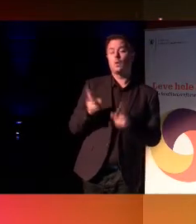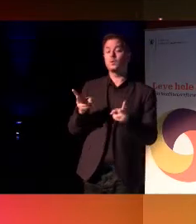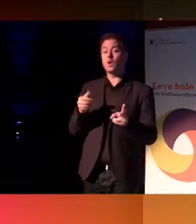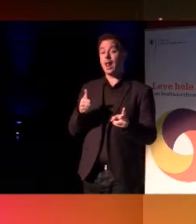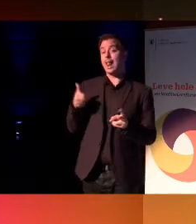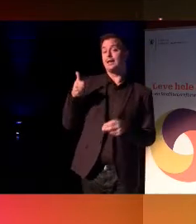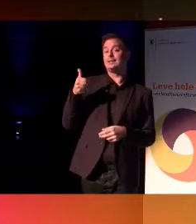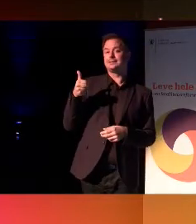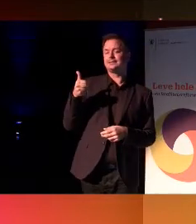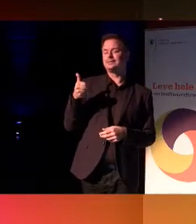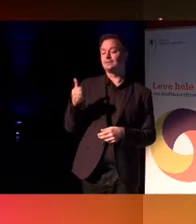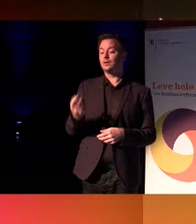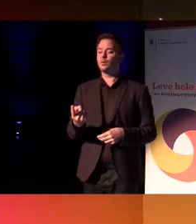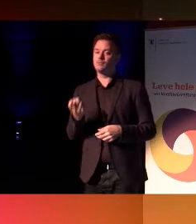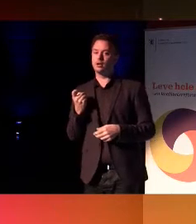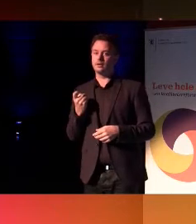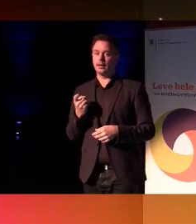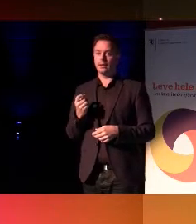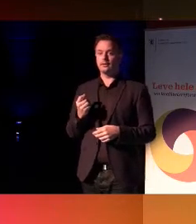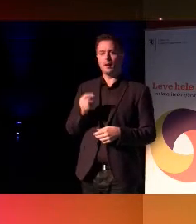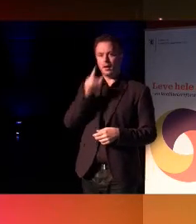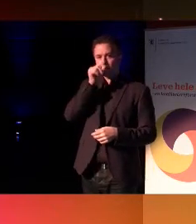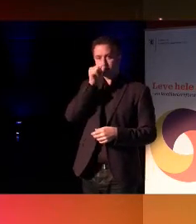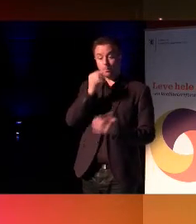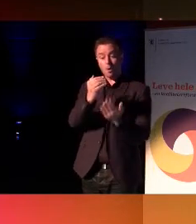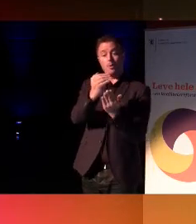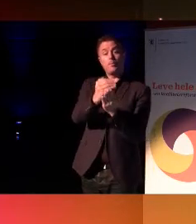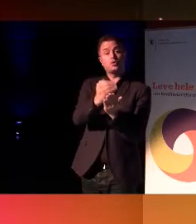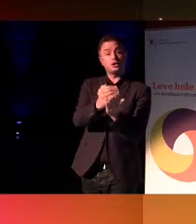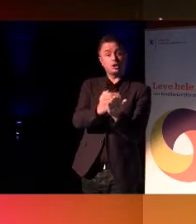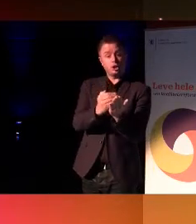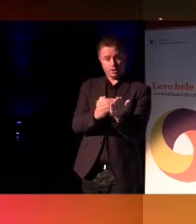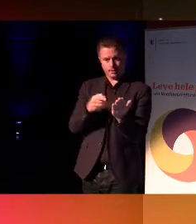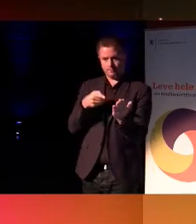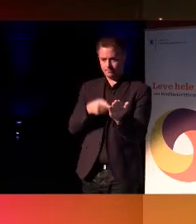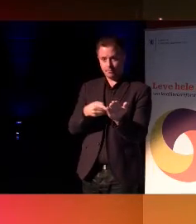utfordring, hvordan få prosedyrer til å virke.